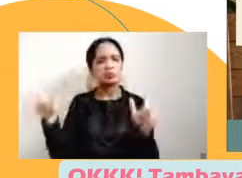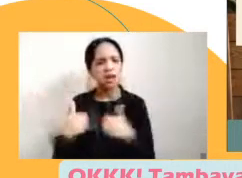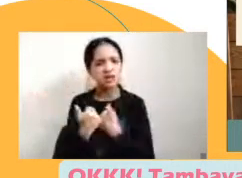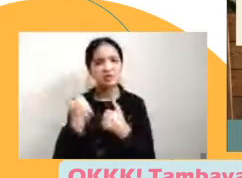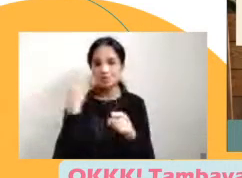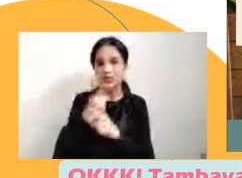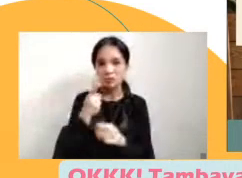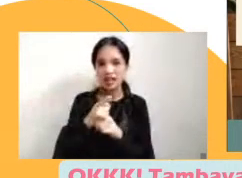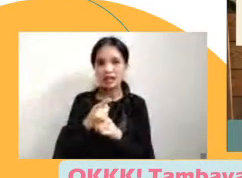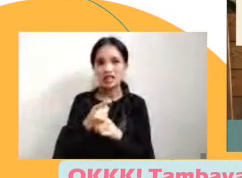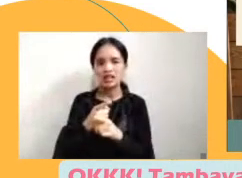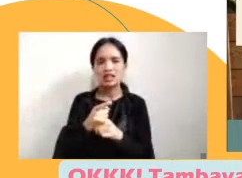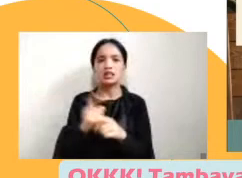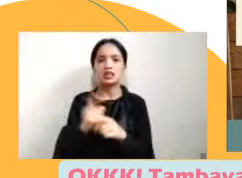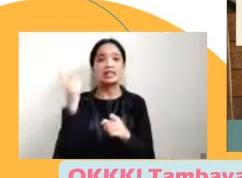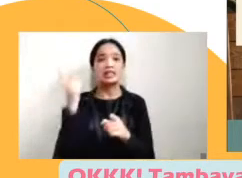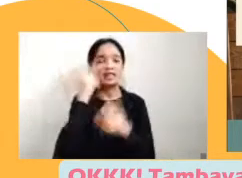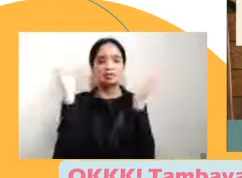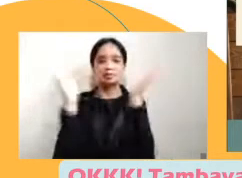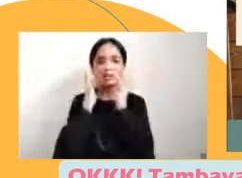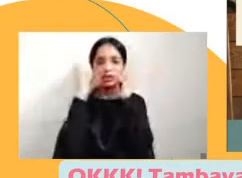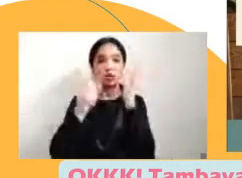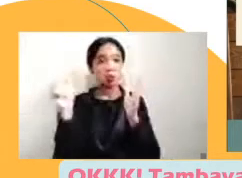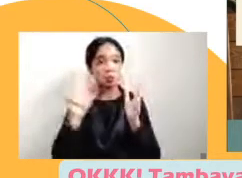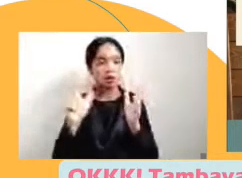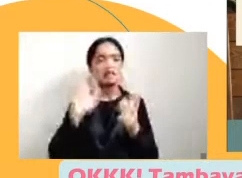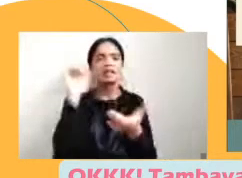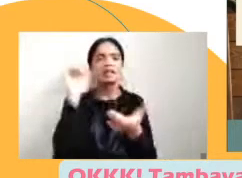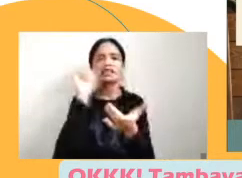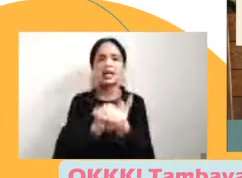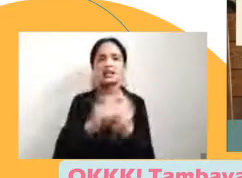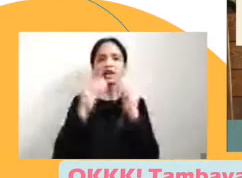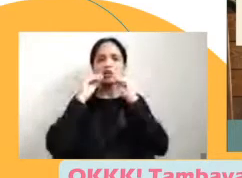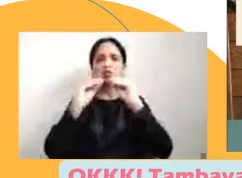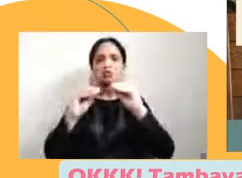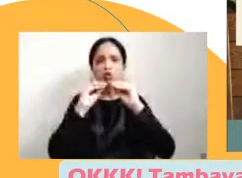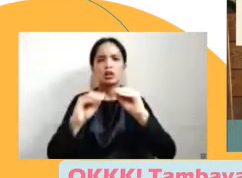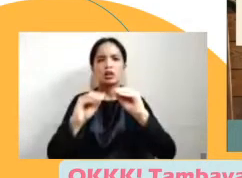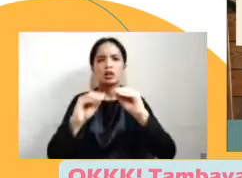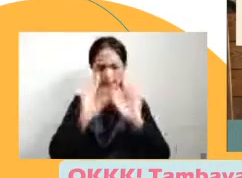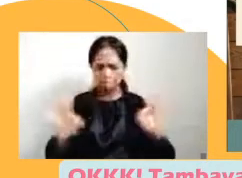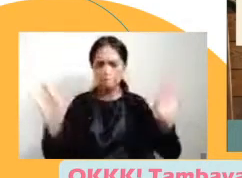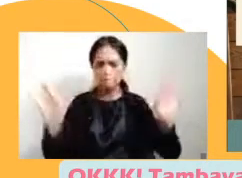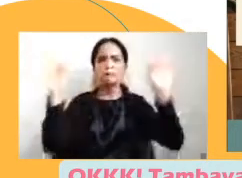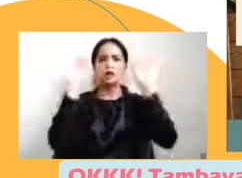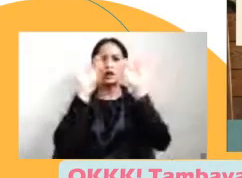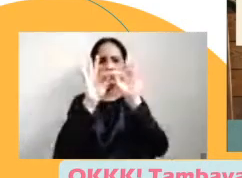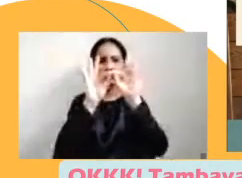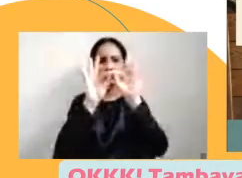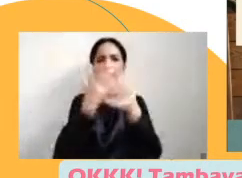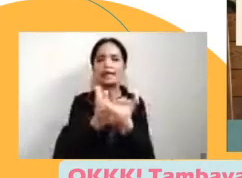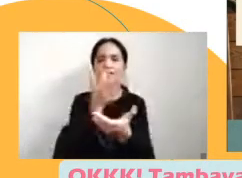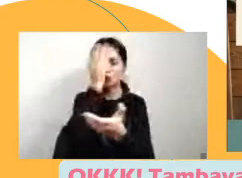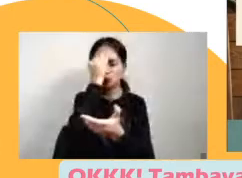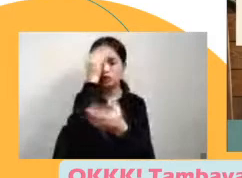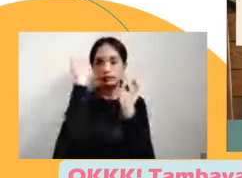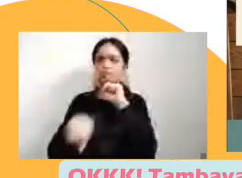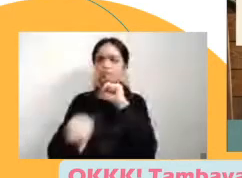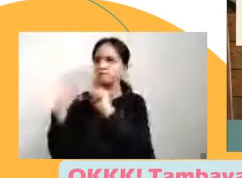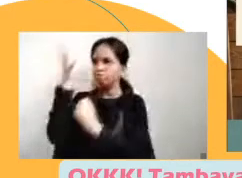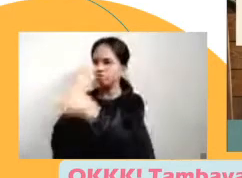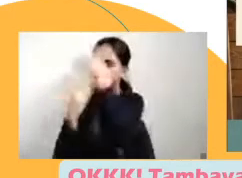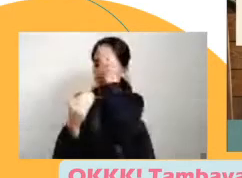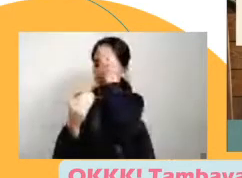Huwag, mga katambayers, dahil ito ang nagtuturo ng mga mahalagang aral na babaunin natin sa